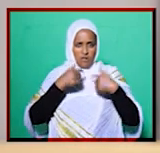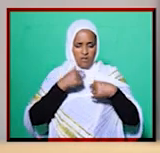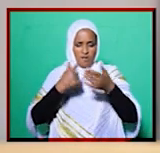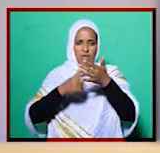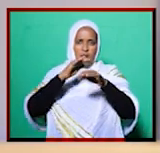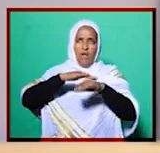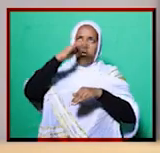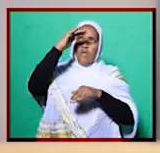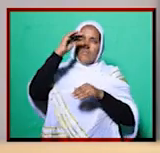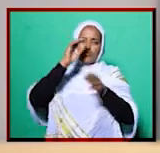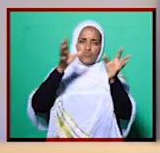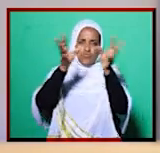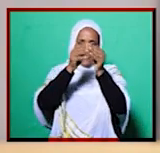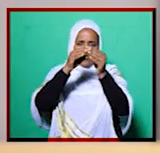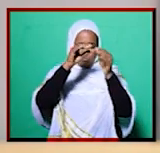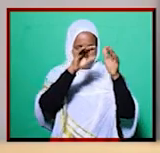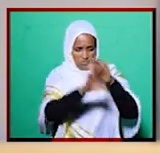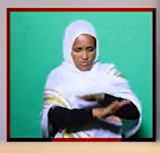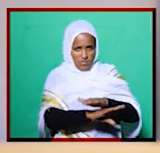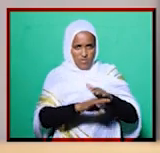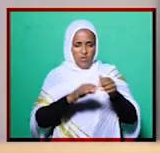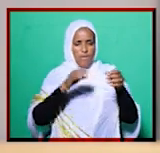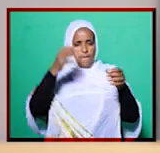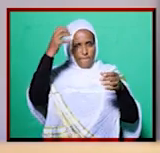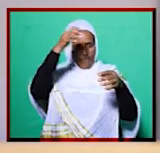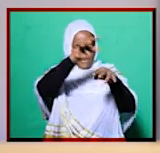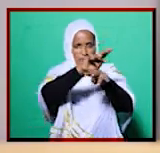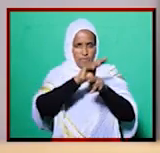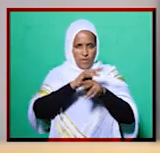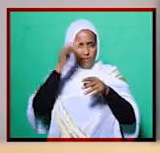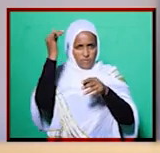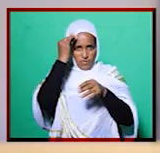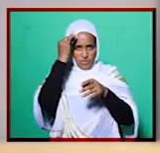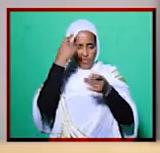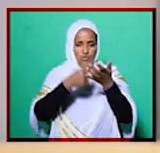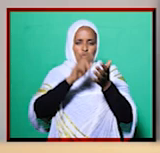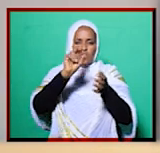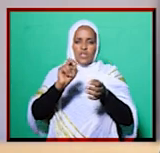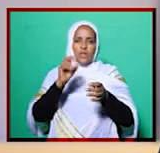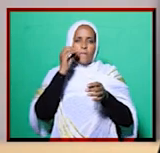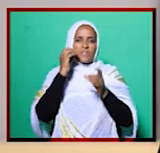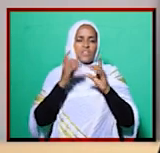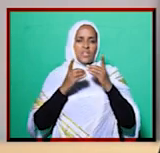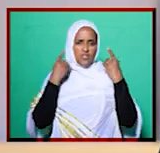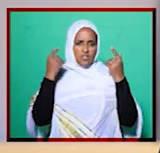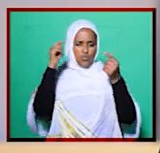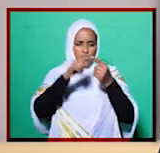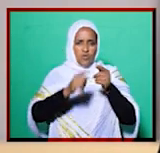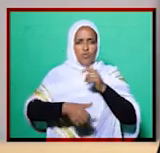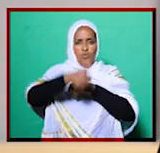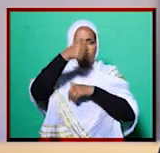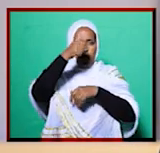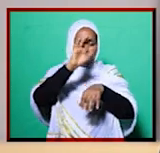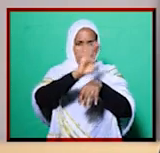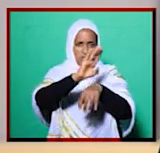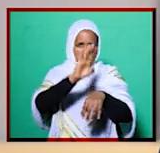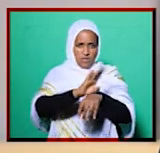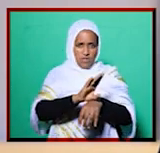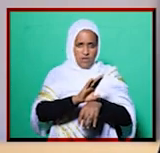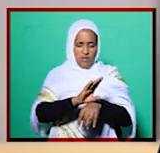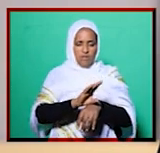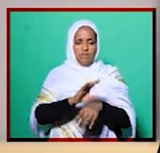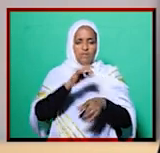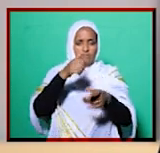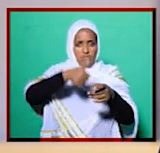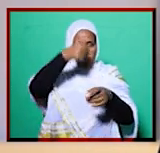ህጎችን የሚተረጉም ህጎቹን የሚያወጣ ለቅዱስ ሲኖዶሱ ግባት የሚያቀርብ ሊቃውንት ጉባኤ አለ። ግን እንዲህ